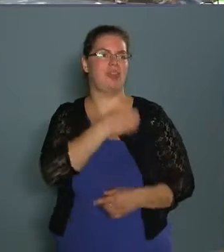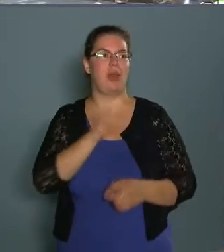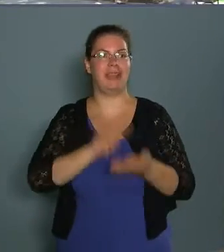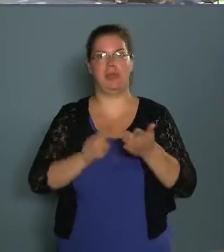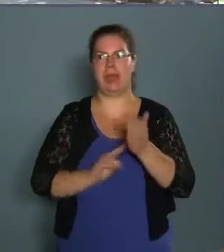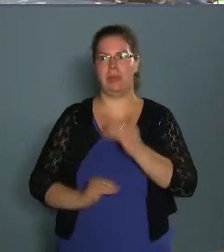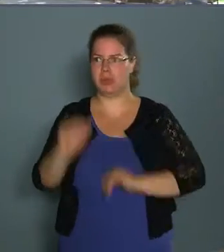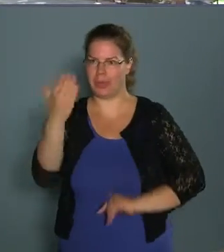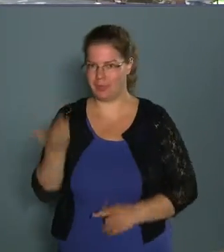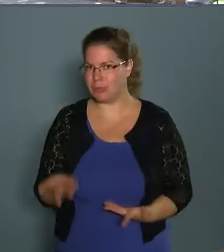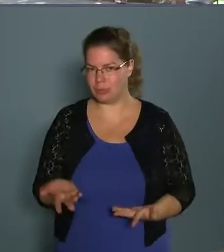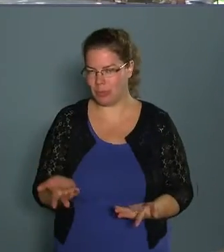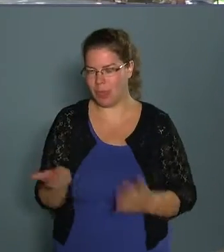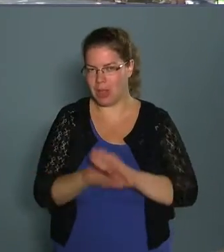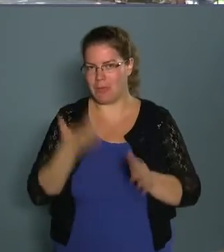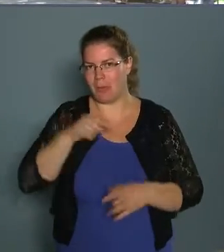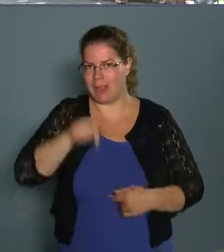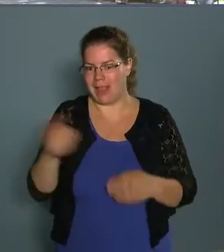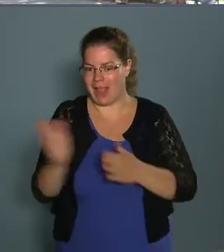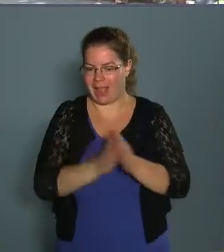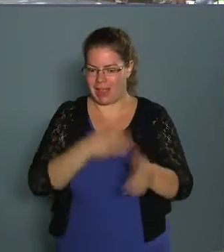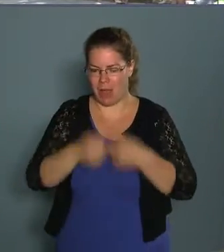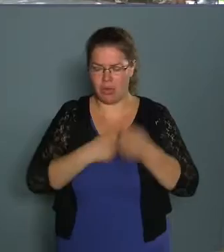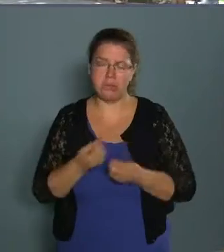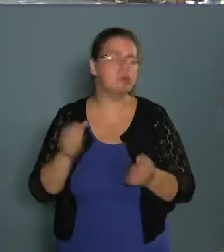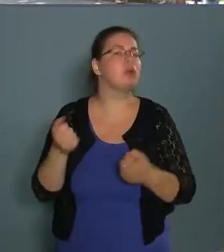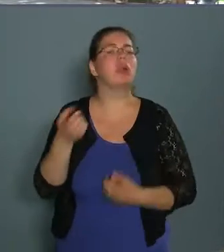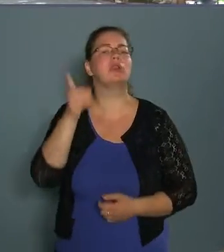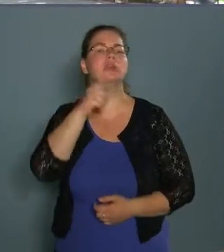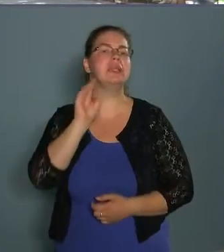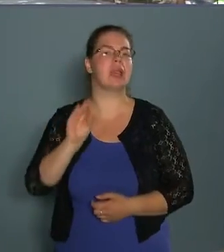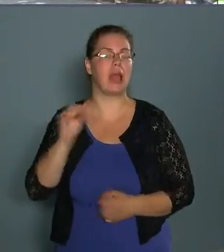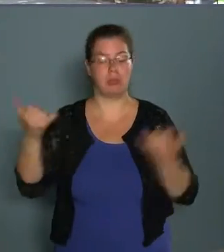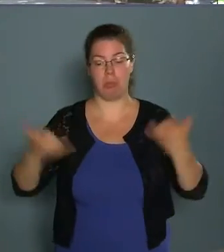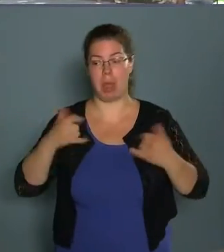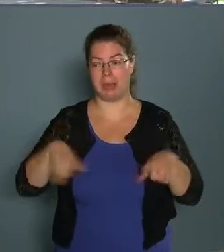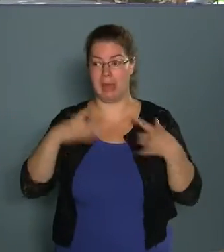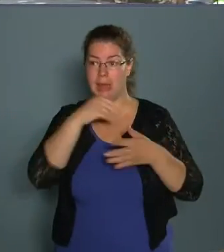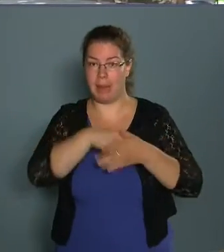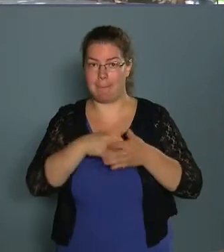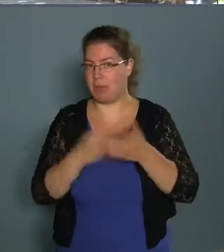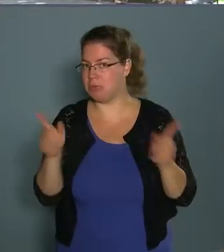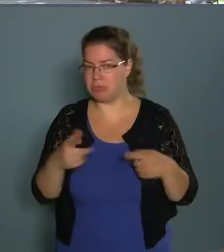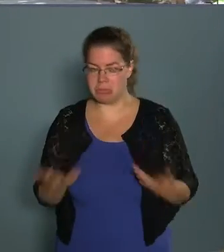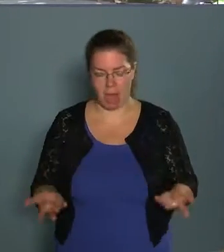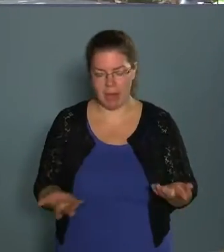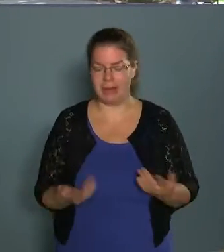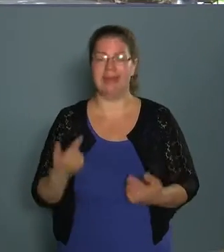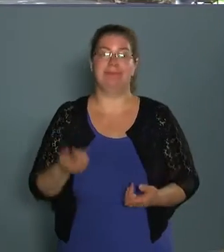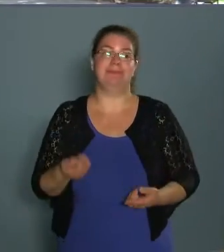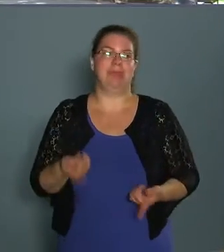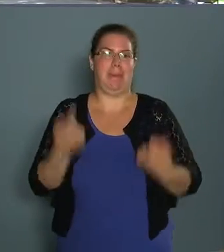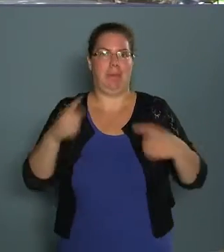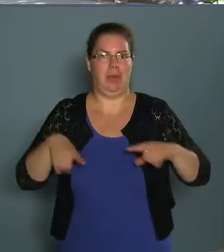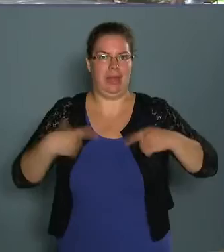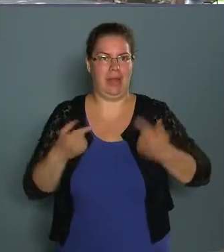úgyhogy adekvát volt, hogy ezzel kezdek el foglalkozni. Gyakorlatilag, hogy mit jelent ma az életemben a zene? Én ebből